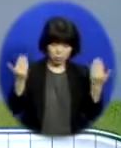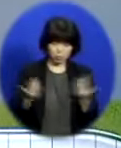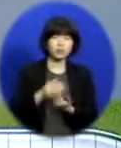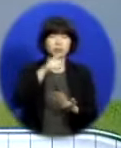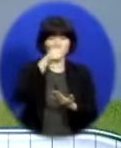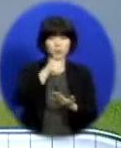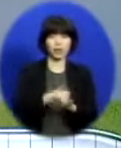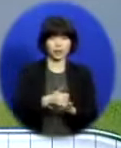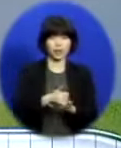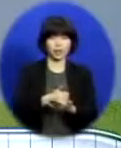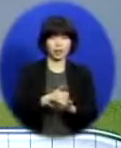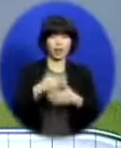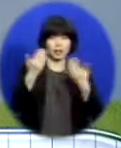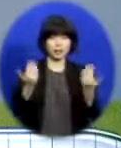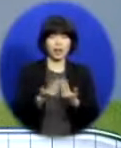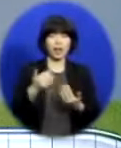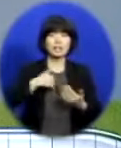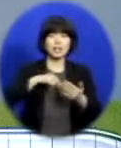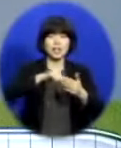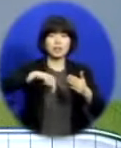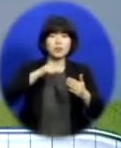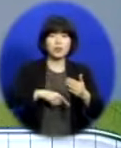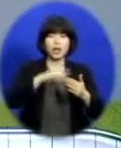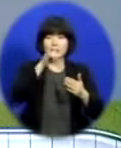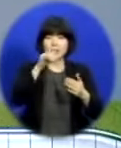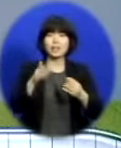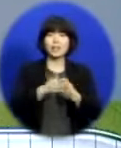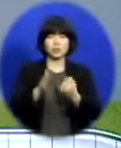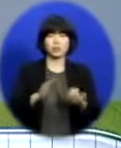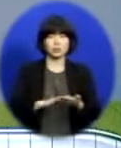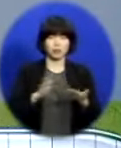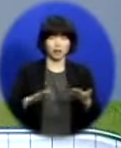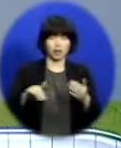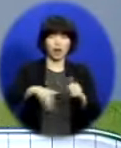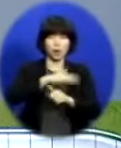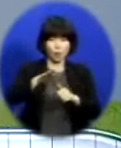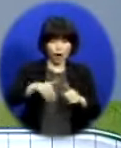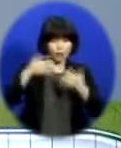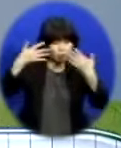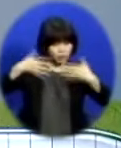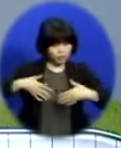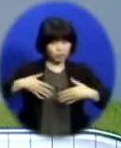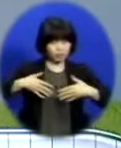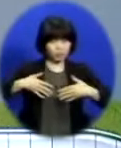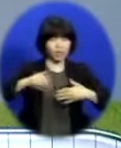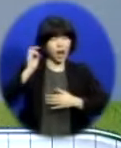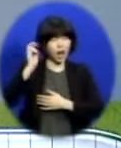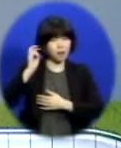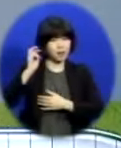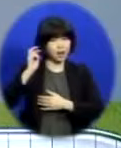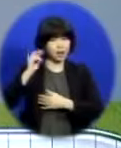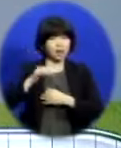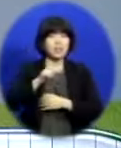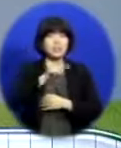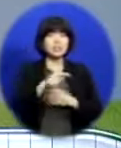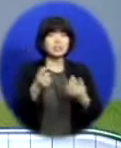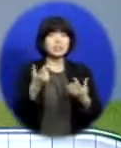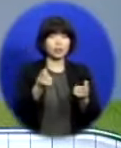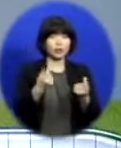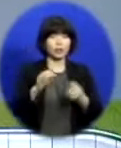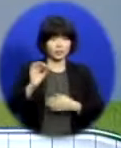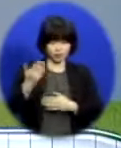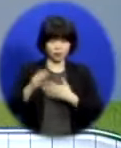죄가 다 제 안에 있기 때문입니다 환경과 여건이 아마 그렇게